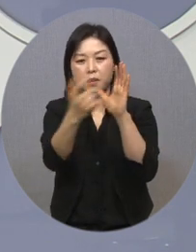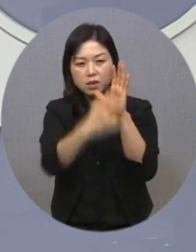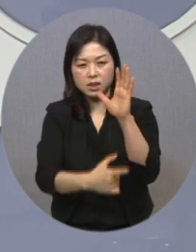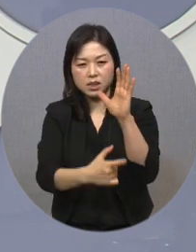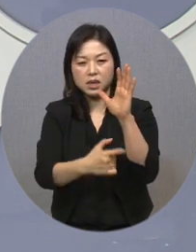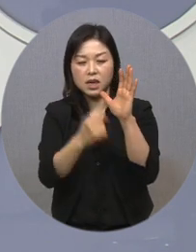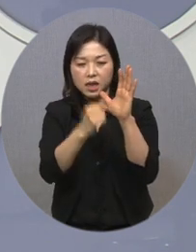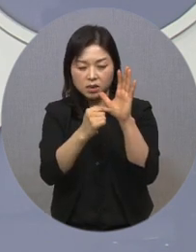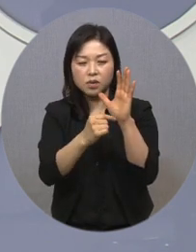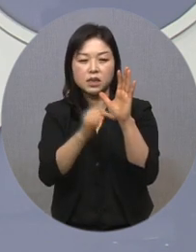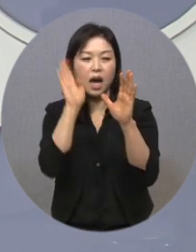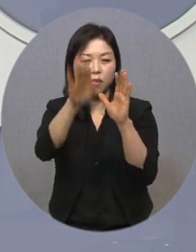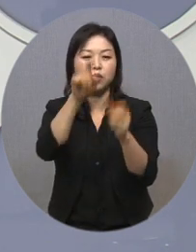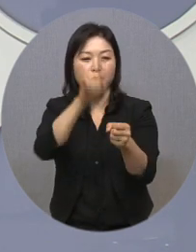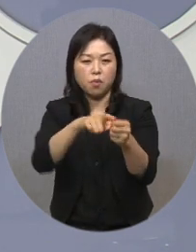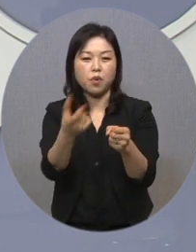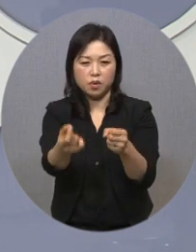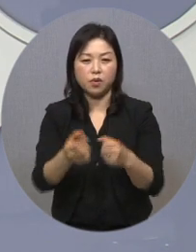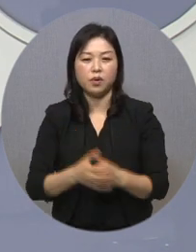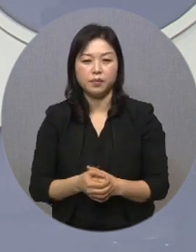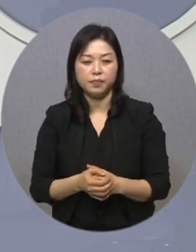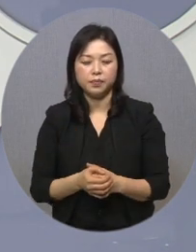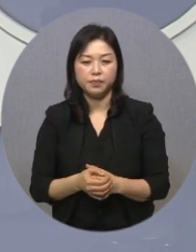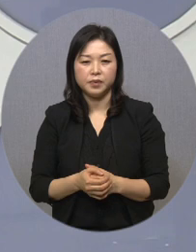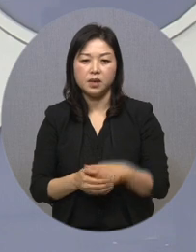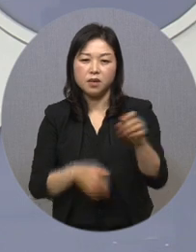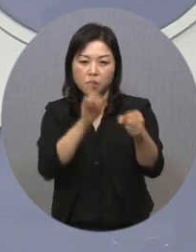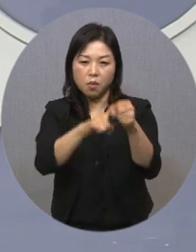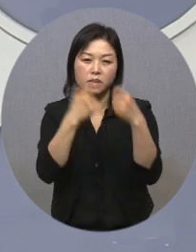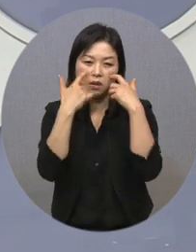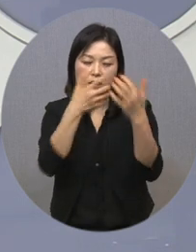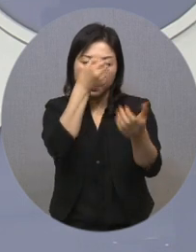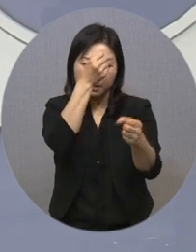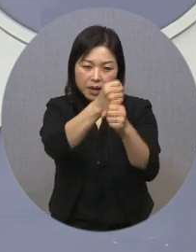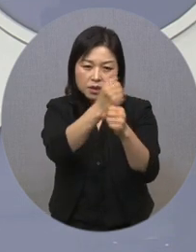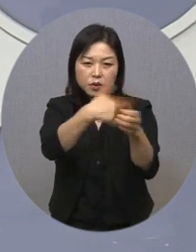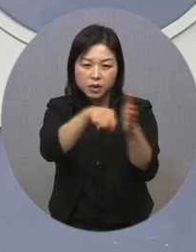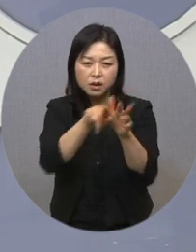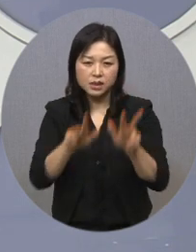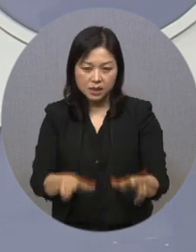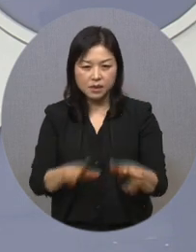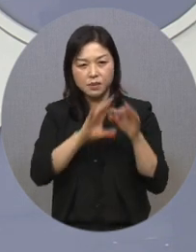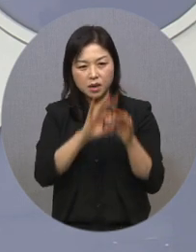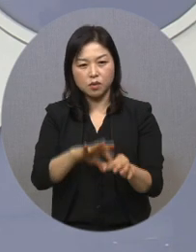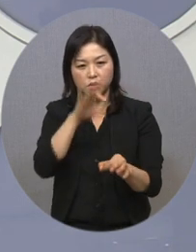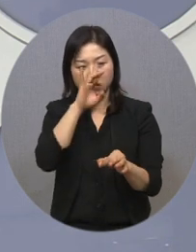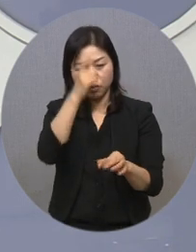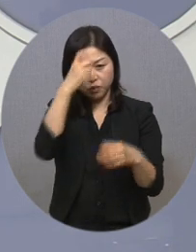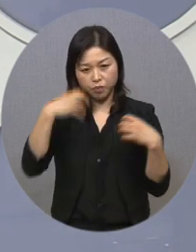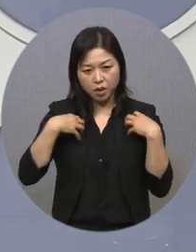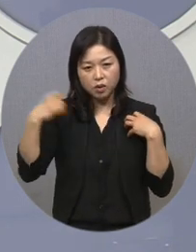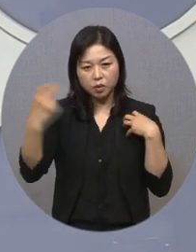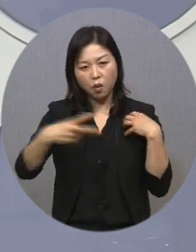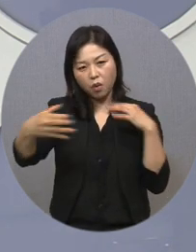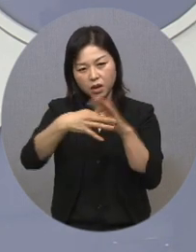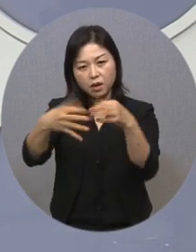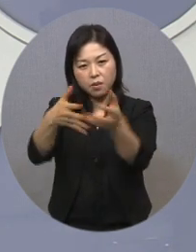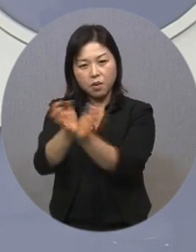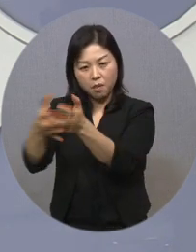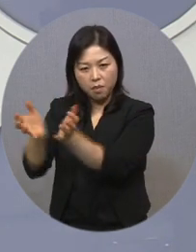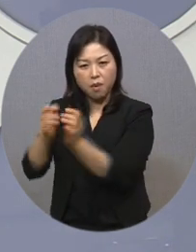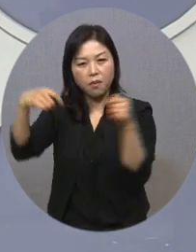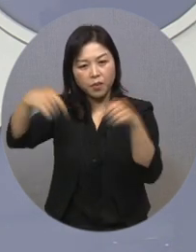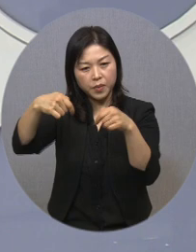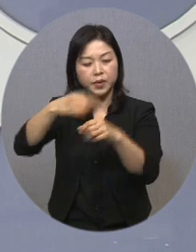명시를 하는 거가 목표가 되는 거고 그거를 위해서 지금 계속적으로 중앙부처와 관계부처들과